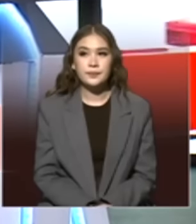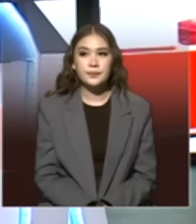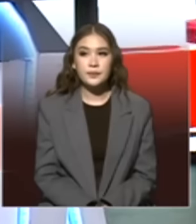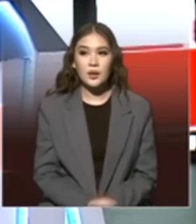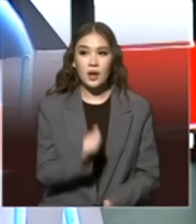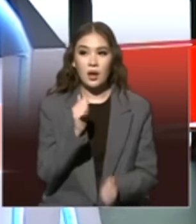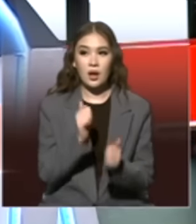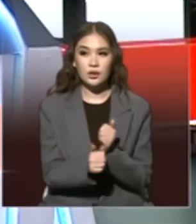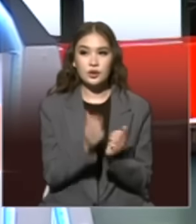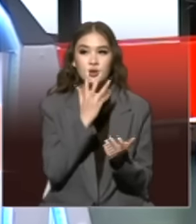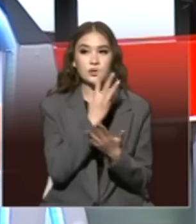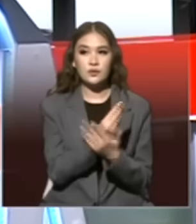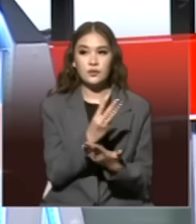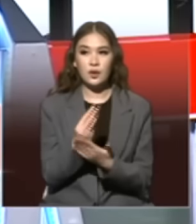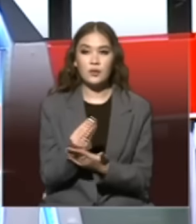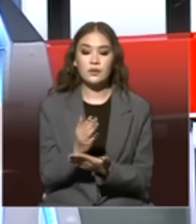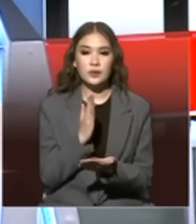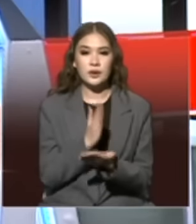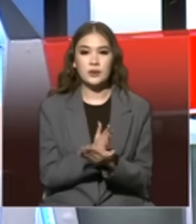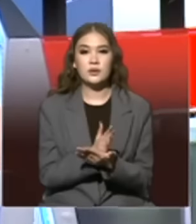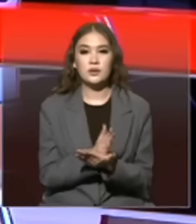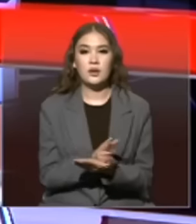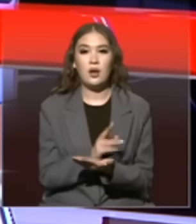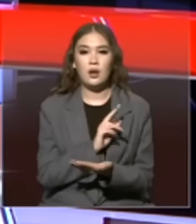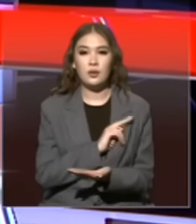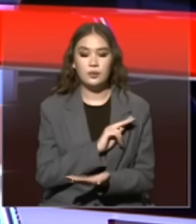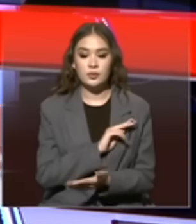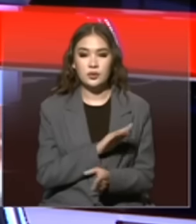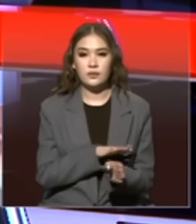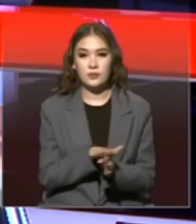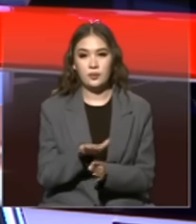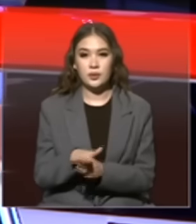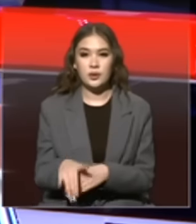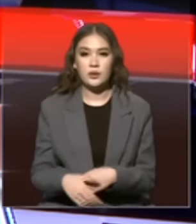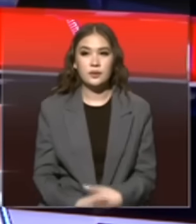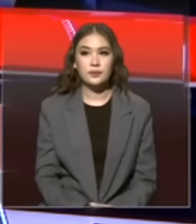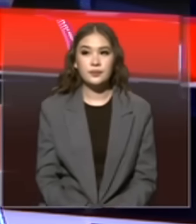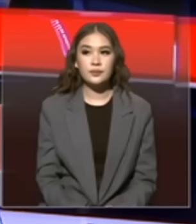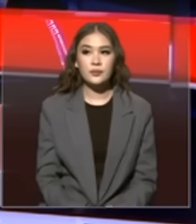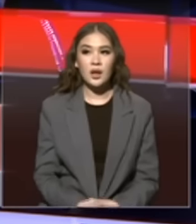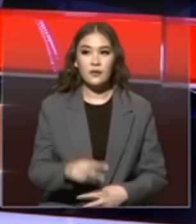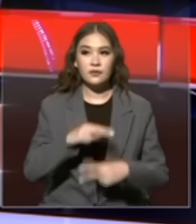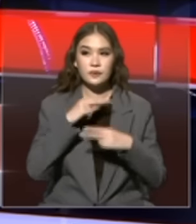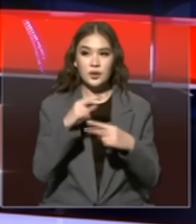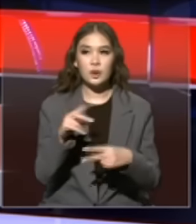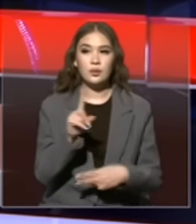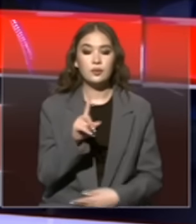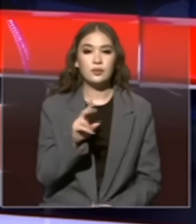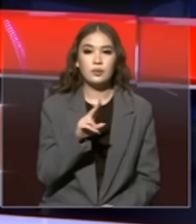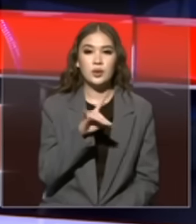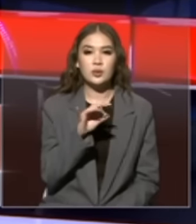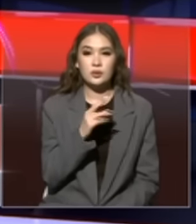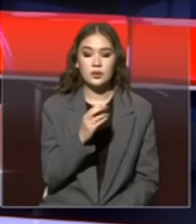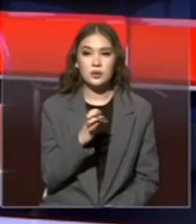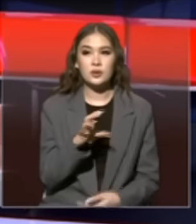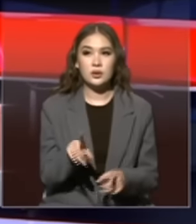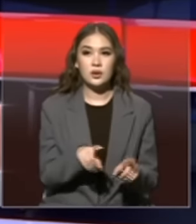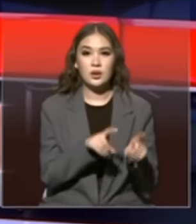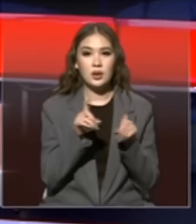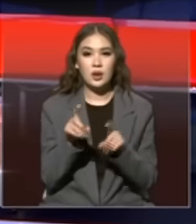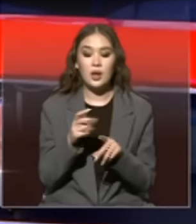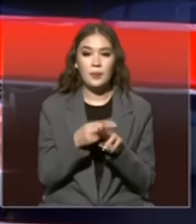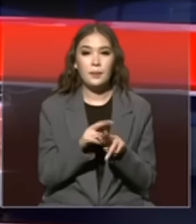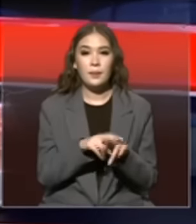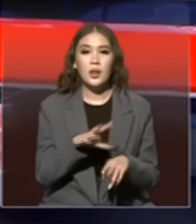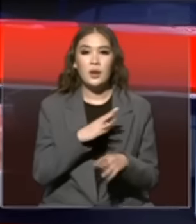әр қайсының өзінің міндеттері бар. Әр қайсы өзінің міндетін атқарады. Жалпы байқадыңыздар ма, осы процестен кейін сіз енді